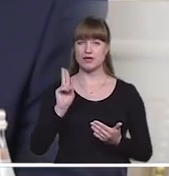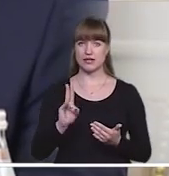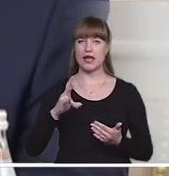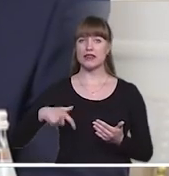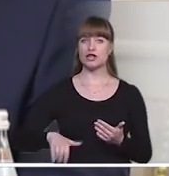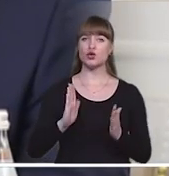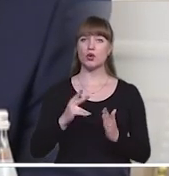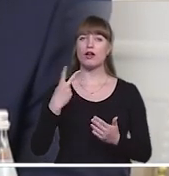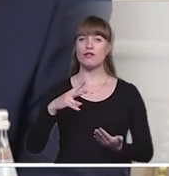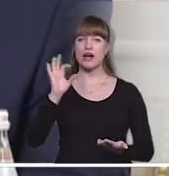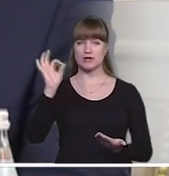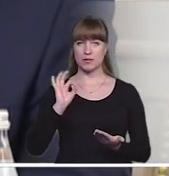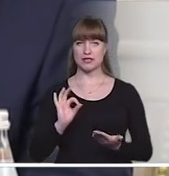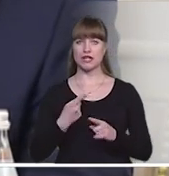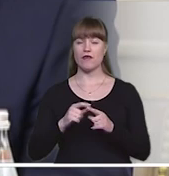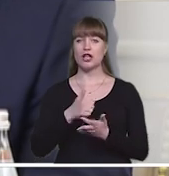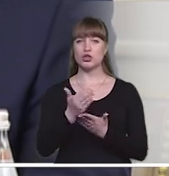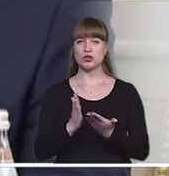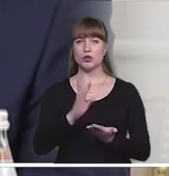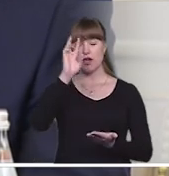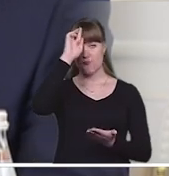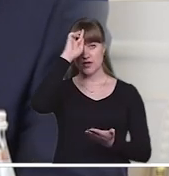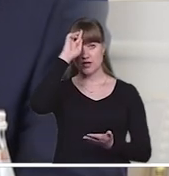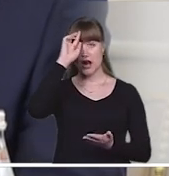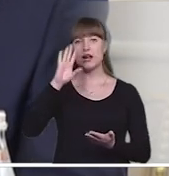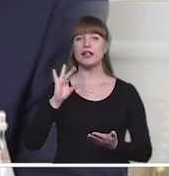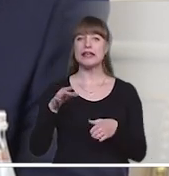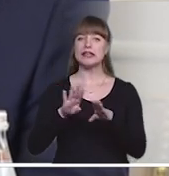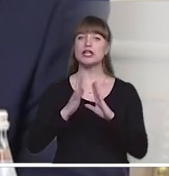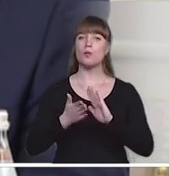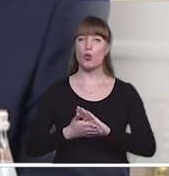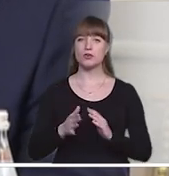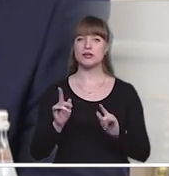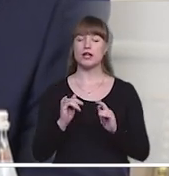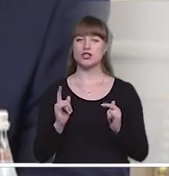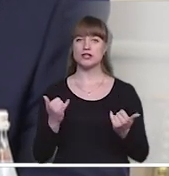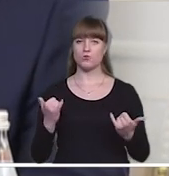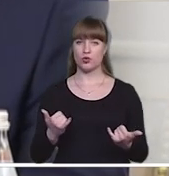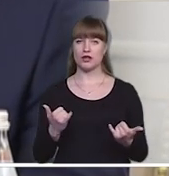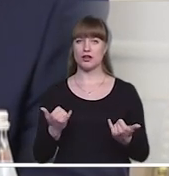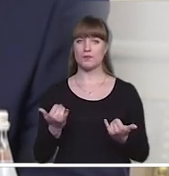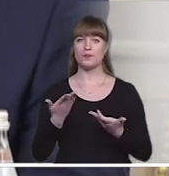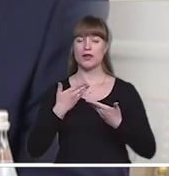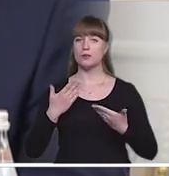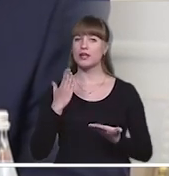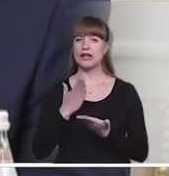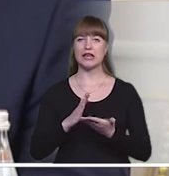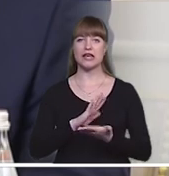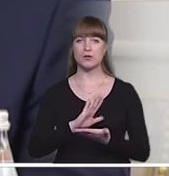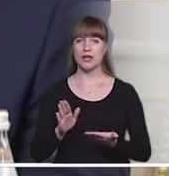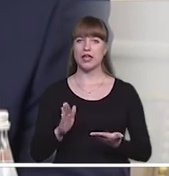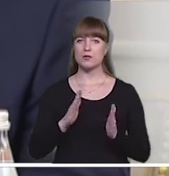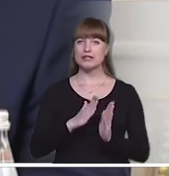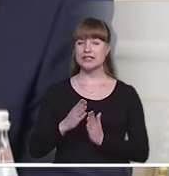только 20% – это услуги федеральные. И таким образом, сегодня мы не имеем